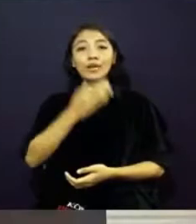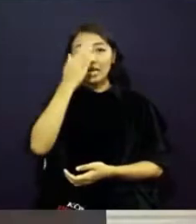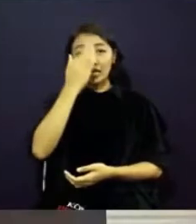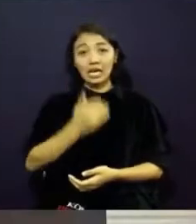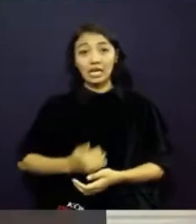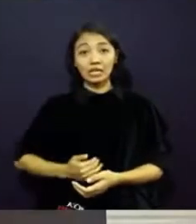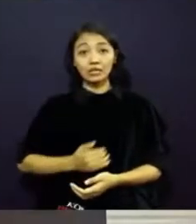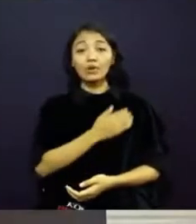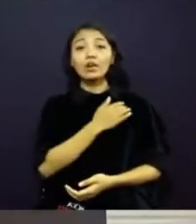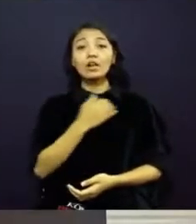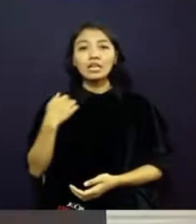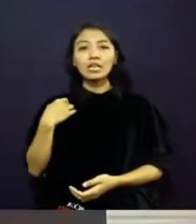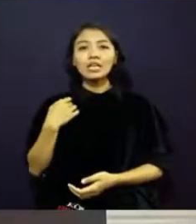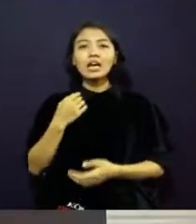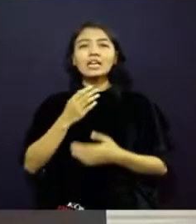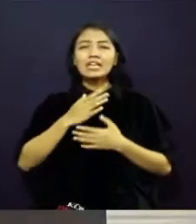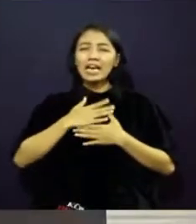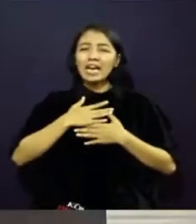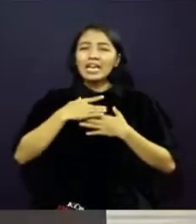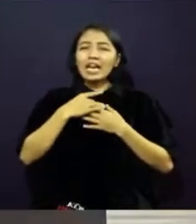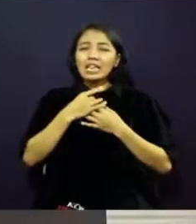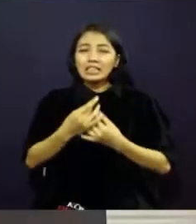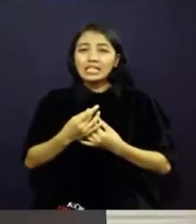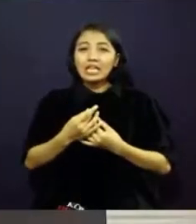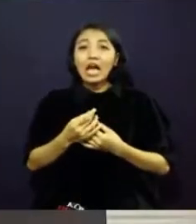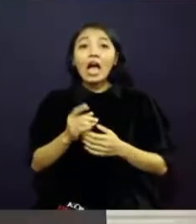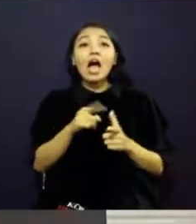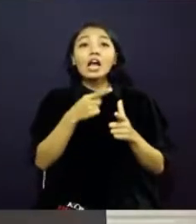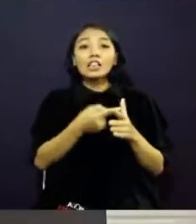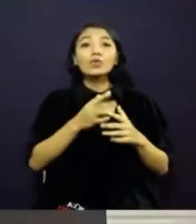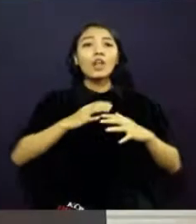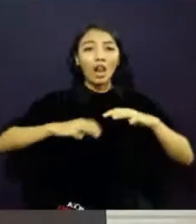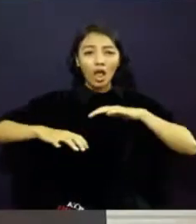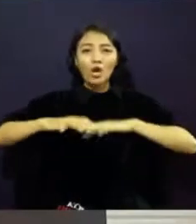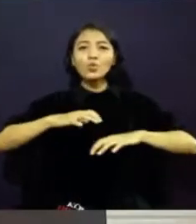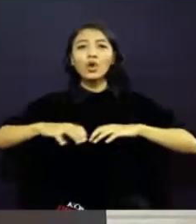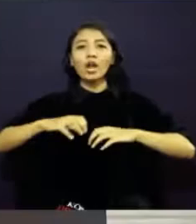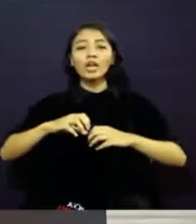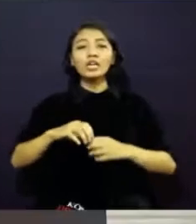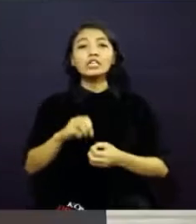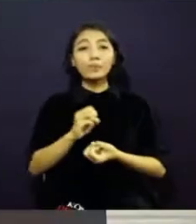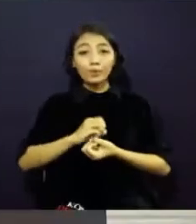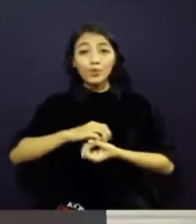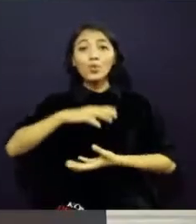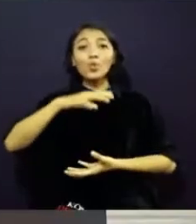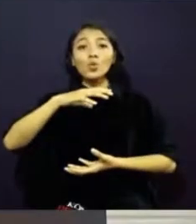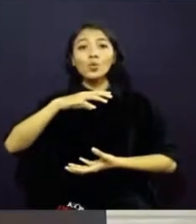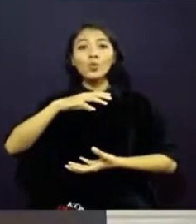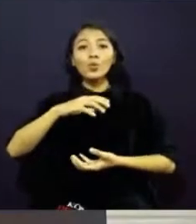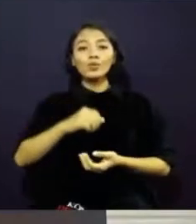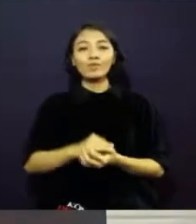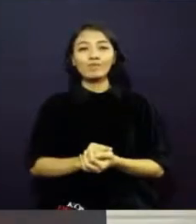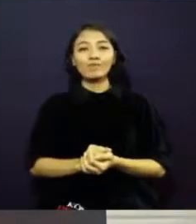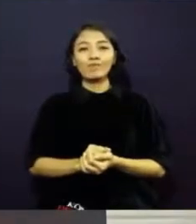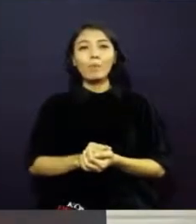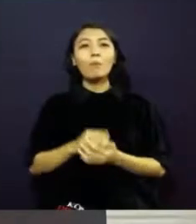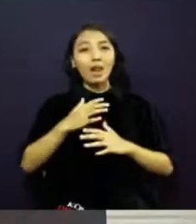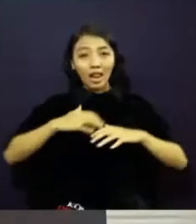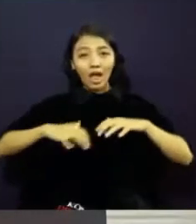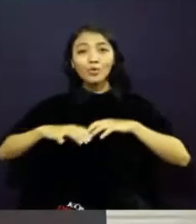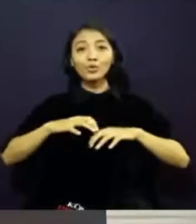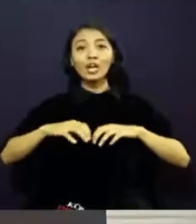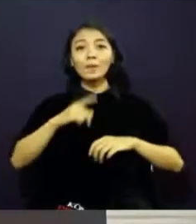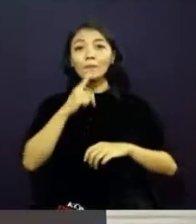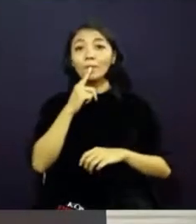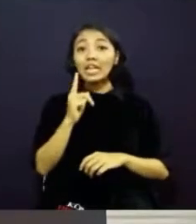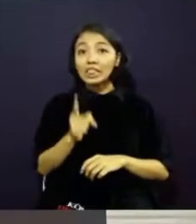dihayati secara penuh yakni kita mempraktekkan perintah utama